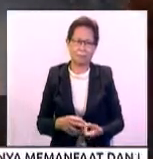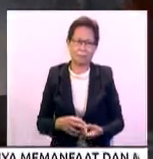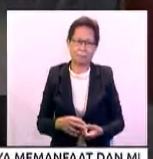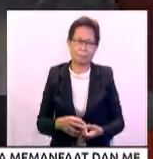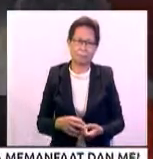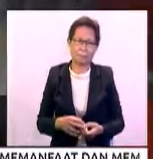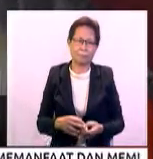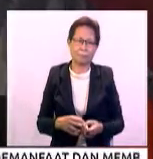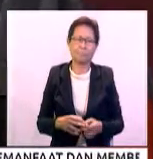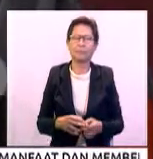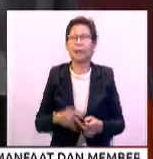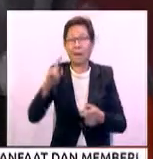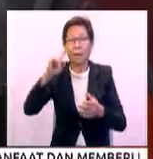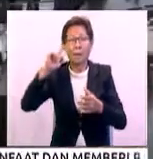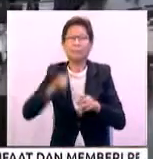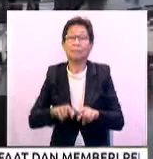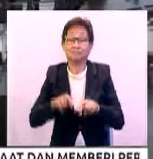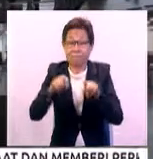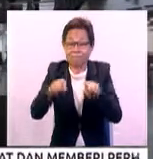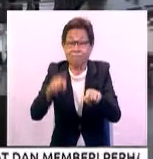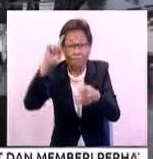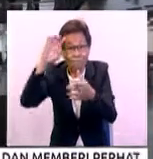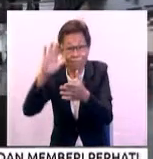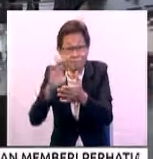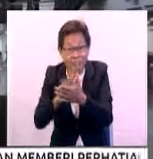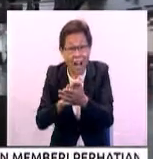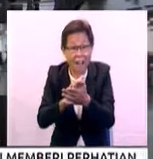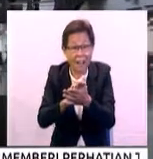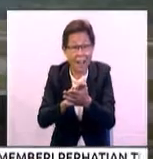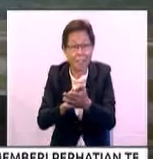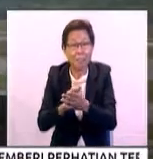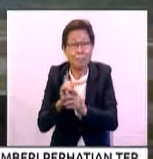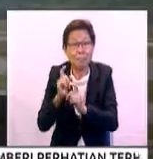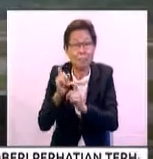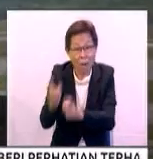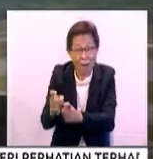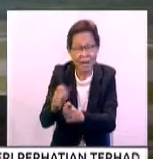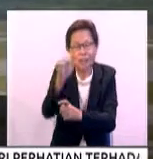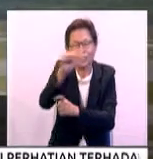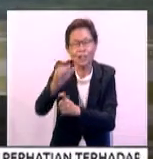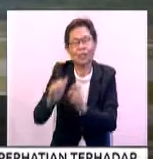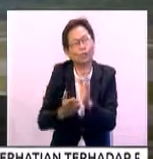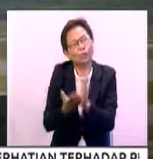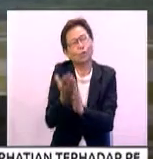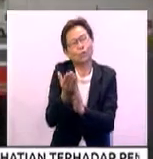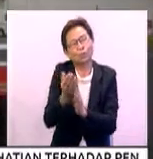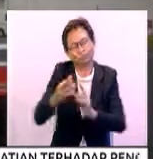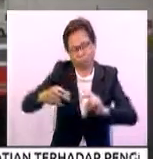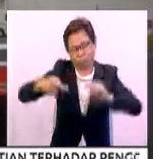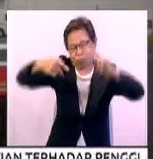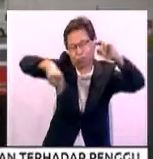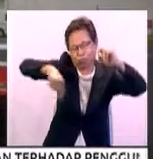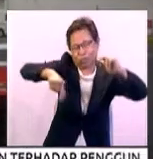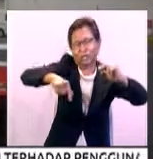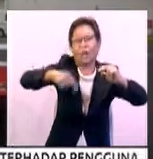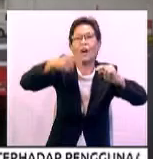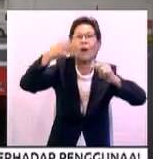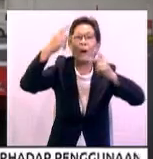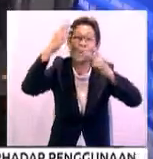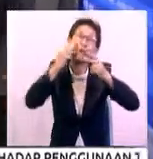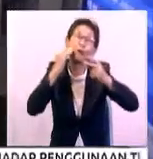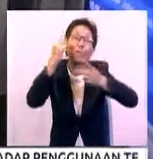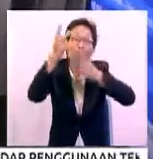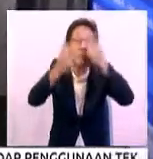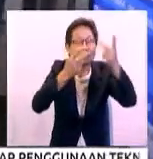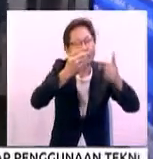Seiring kepercayaan yang diberi, AirAsia akan terus meningkatkan mutu perkhidmatan untuk memberi pengalaman pelancongan terbaik kepada